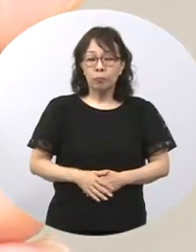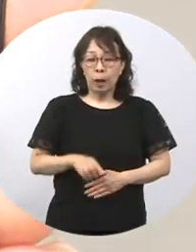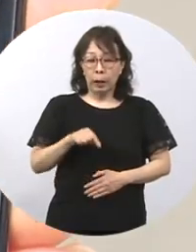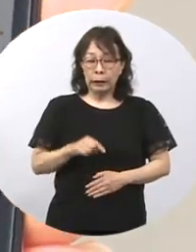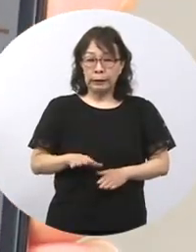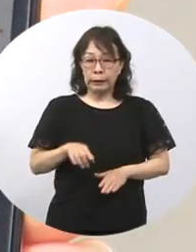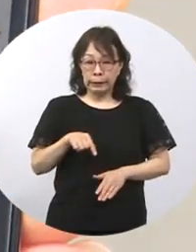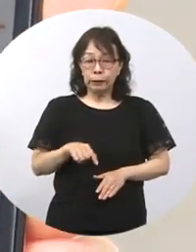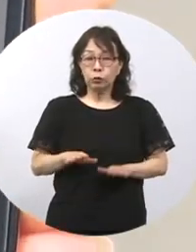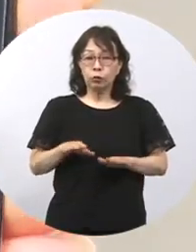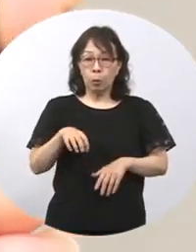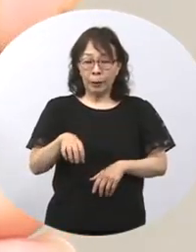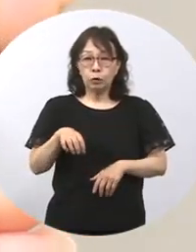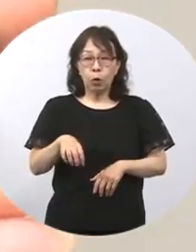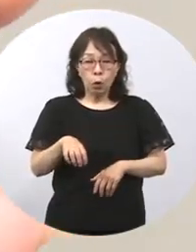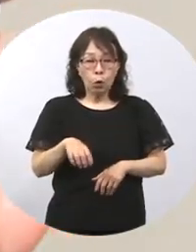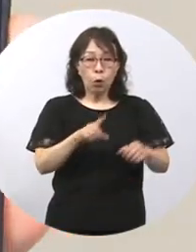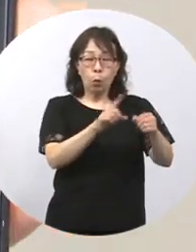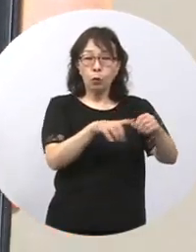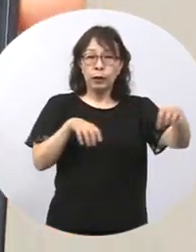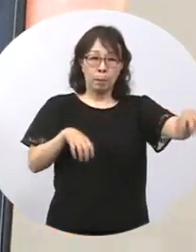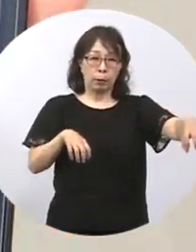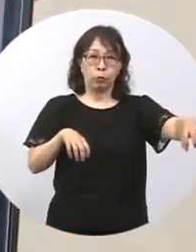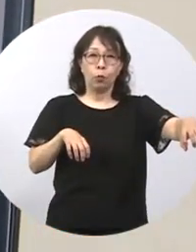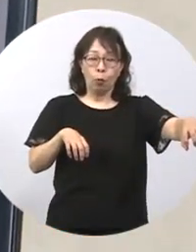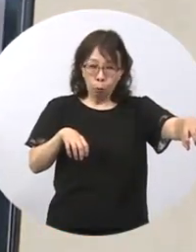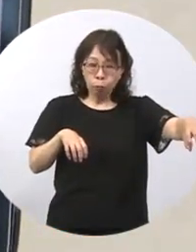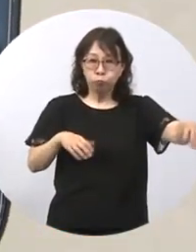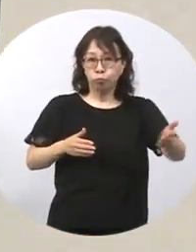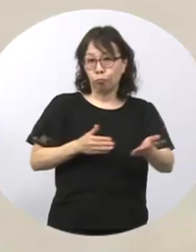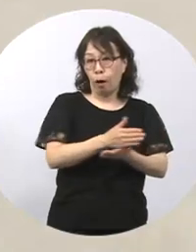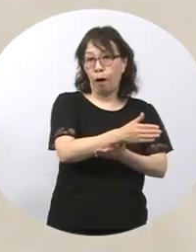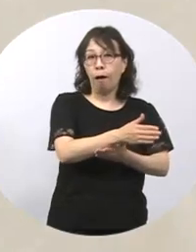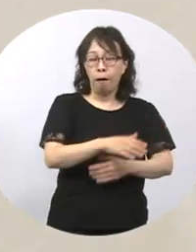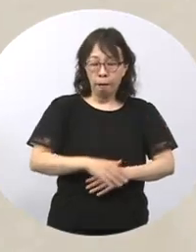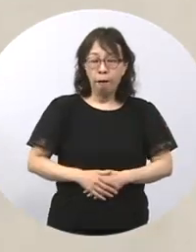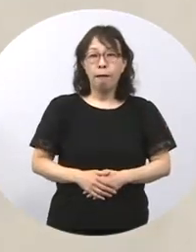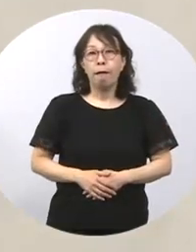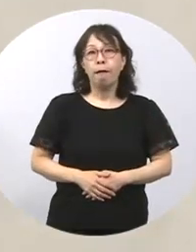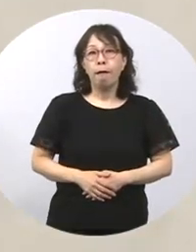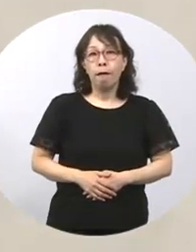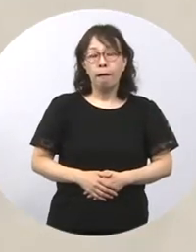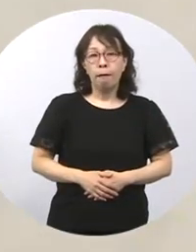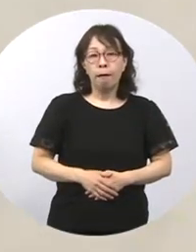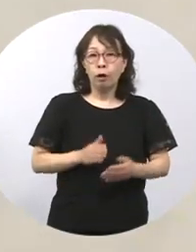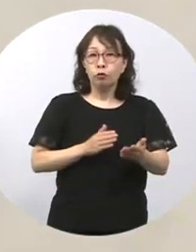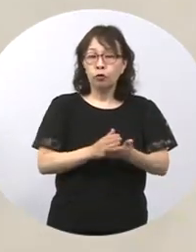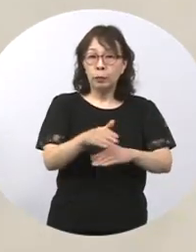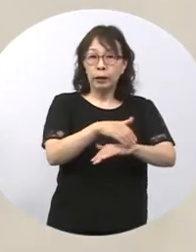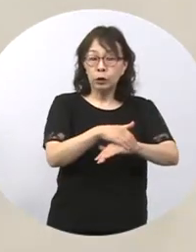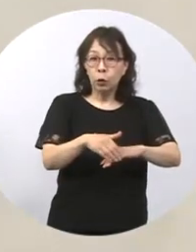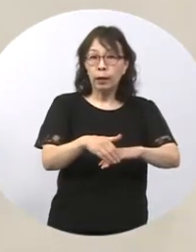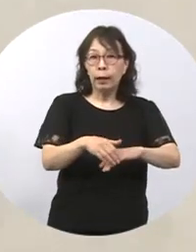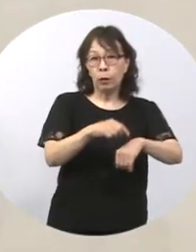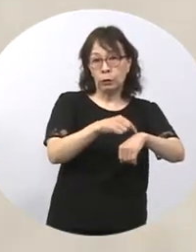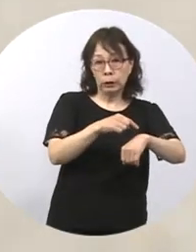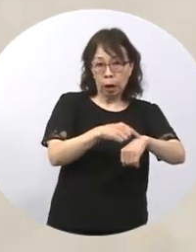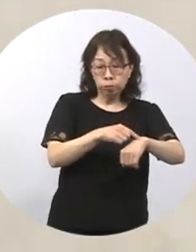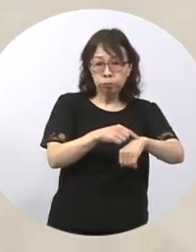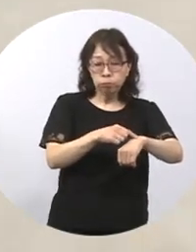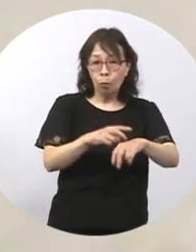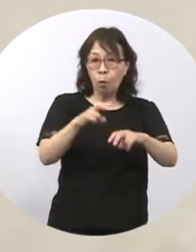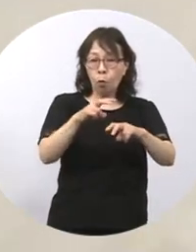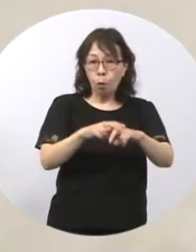行くポイントも表示されて、あとは出発予定時刻ですとか、